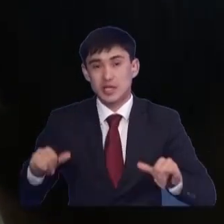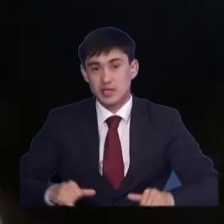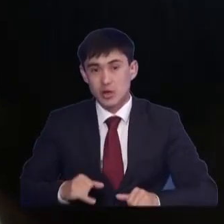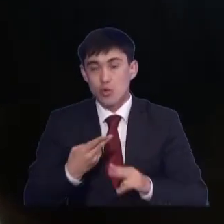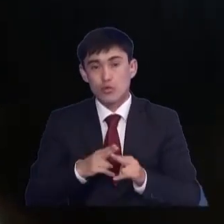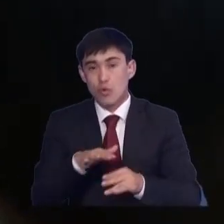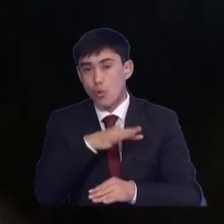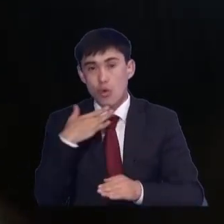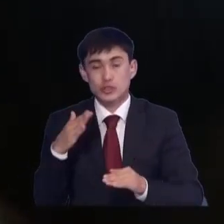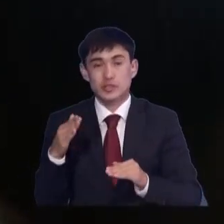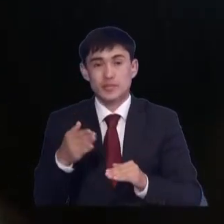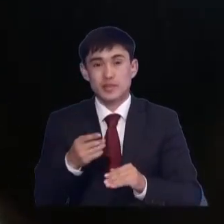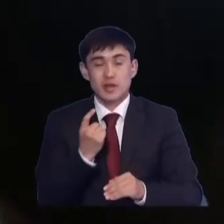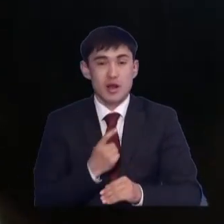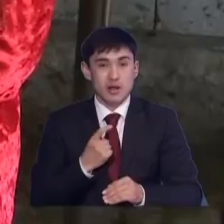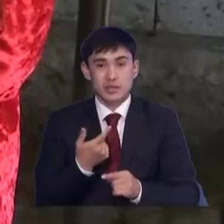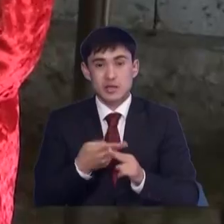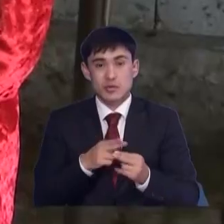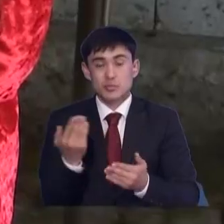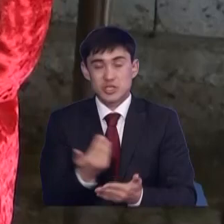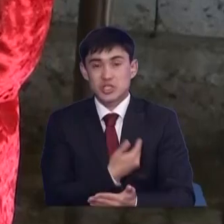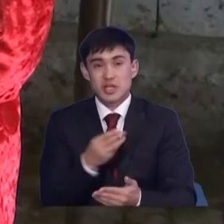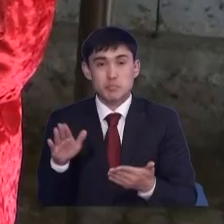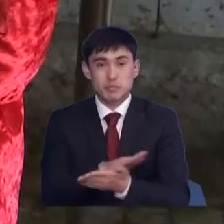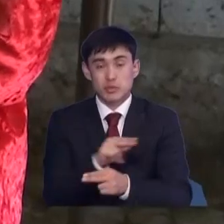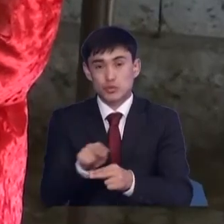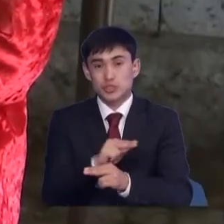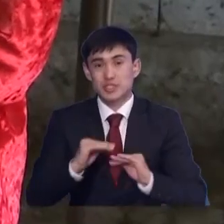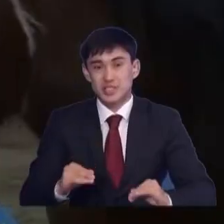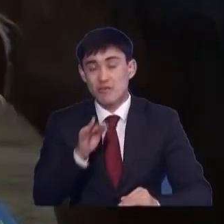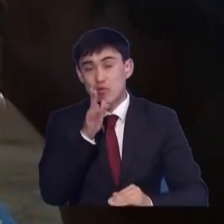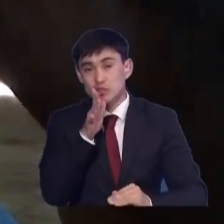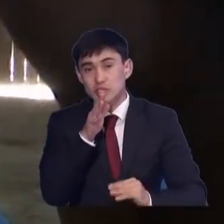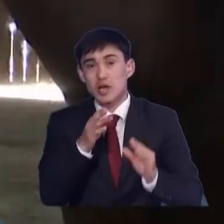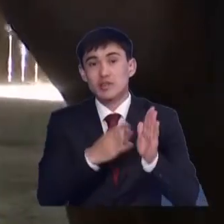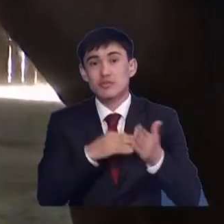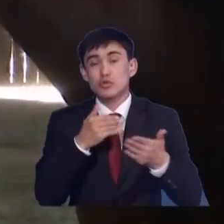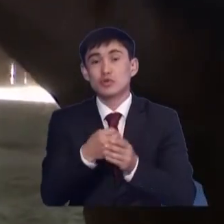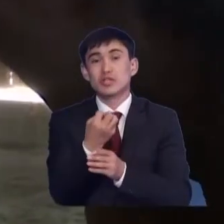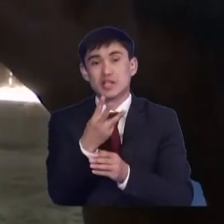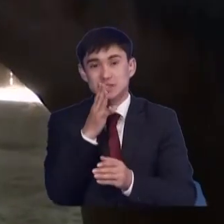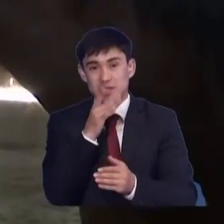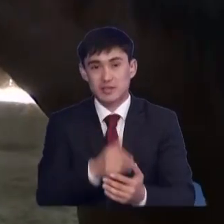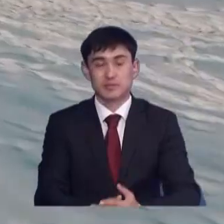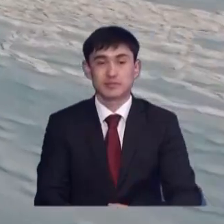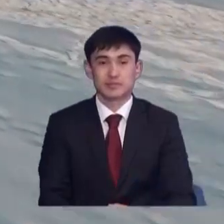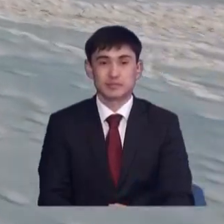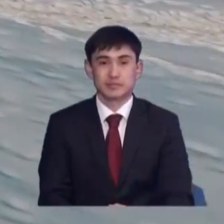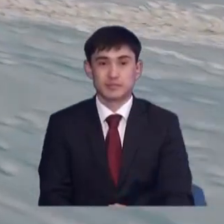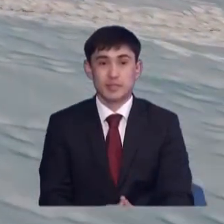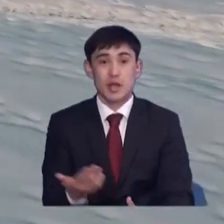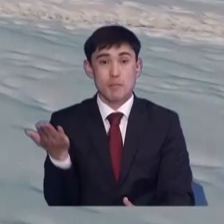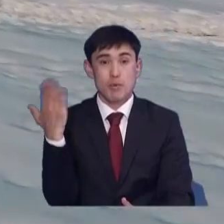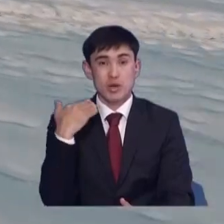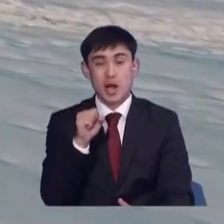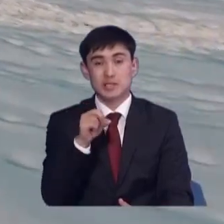него очень покладистый нрав. У меня есть желание бесплатно обучать детей в возрасте от 9 до 13 лет. С тех пор,